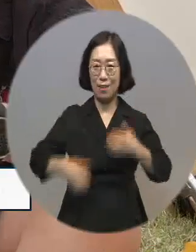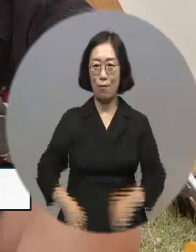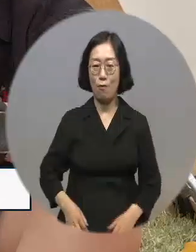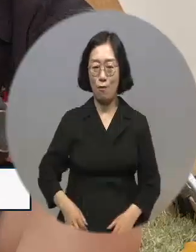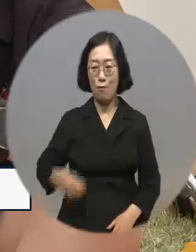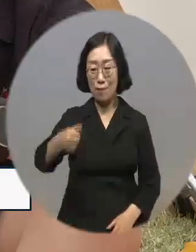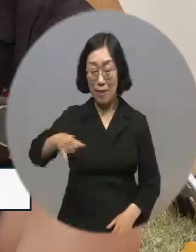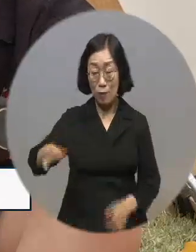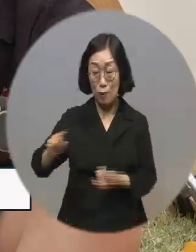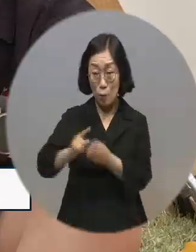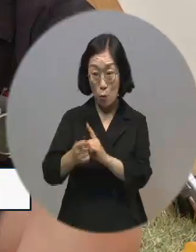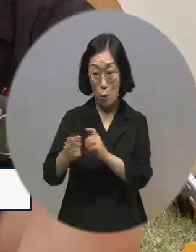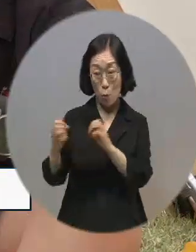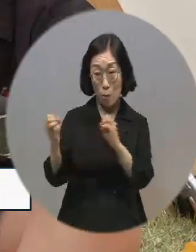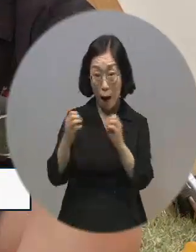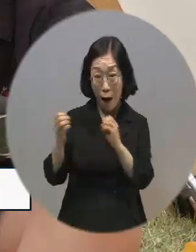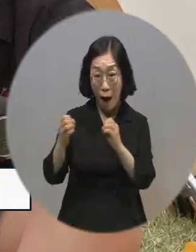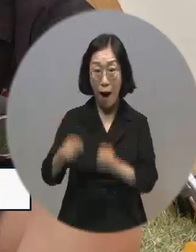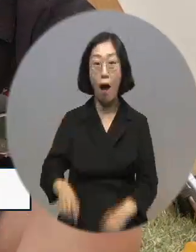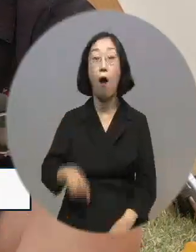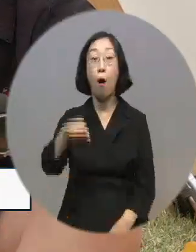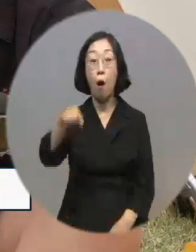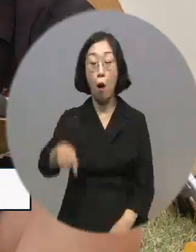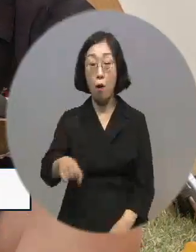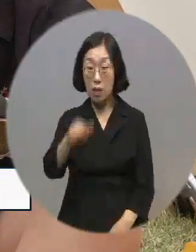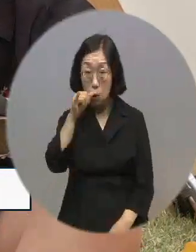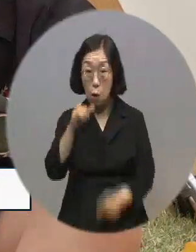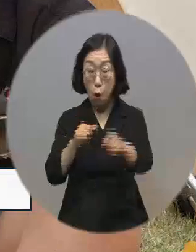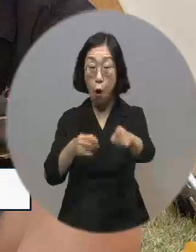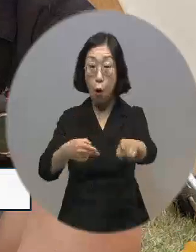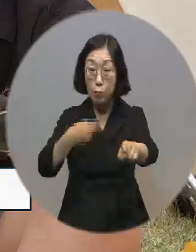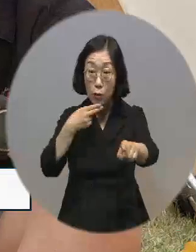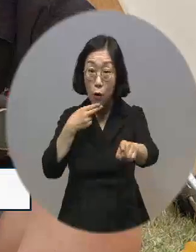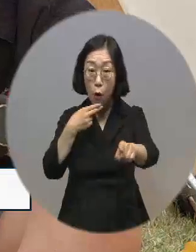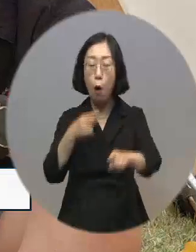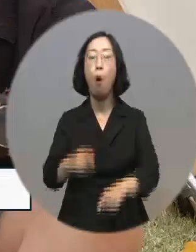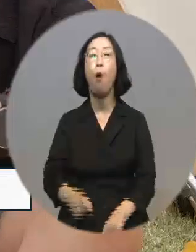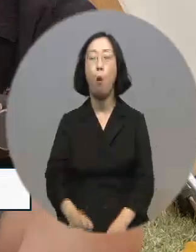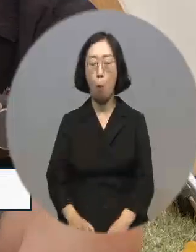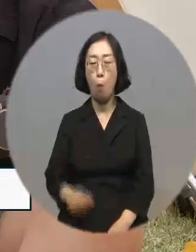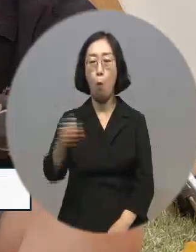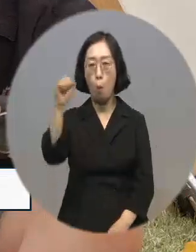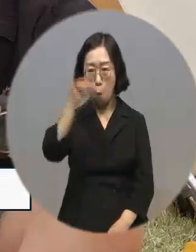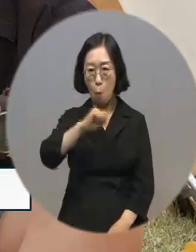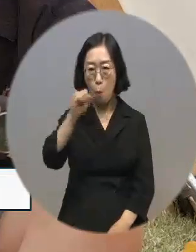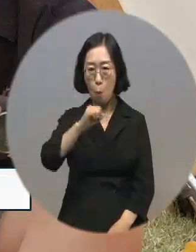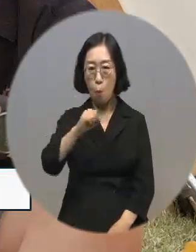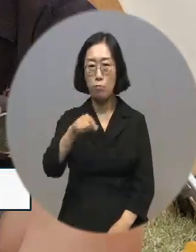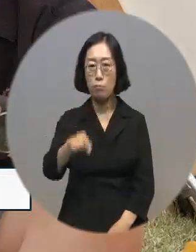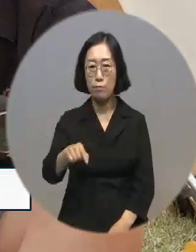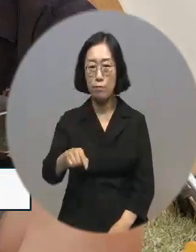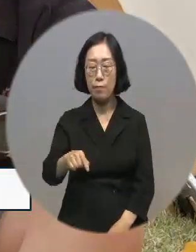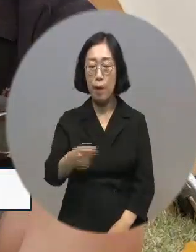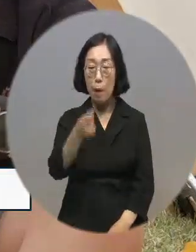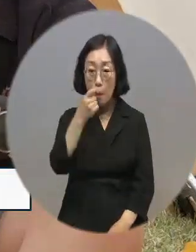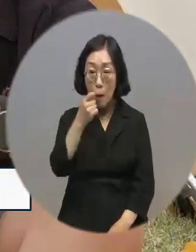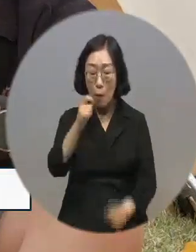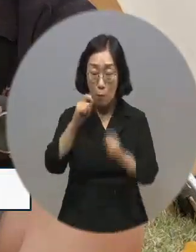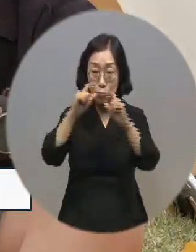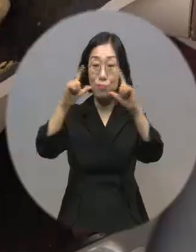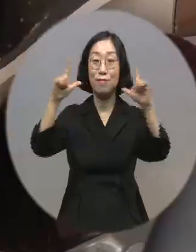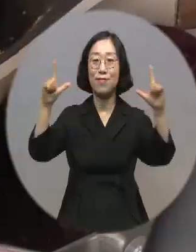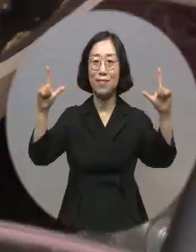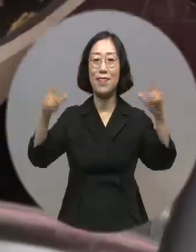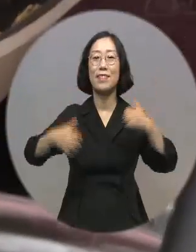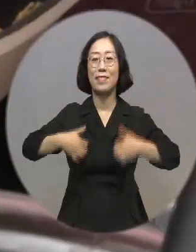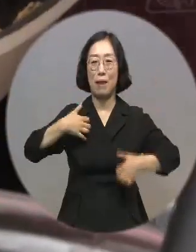서로 물어보고 우리나라는 이런데 여기는 이렇구나. 네. 그런 거에 대해서 정말 그걸 알아가는 게 제일 재밌었던 것